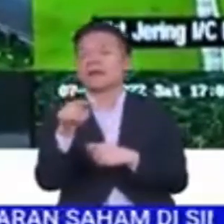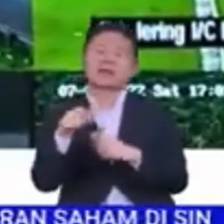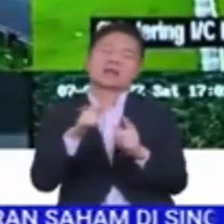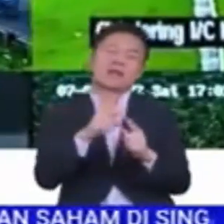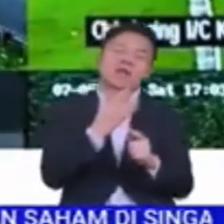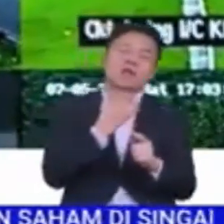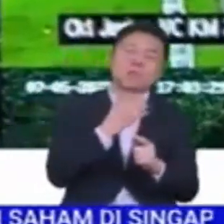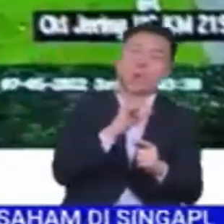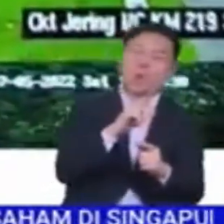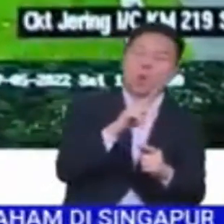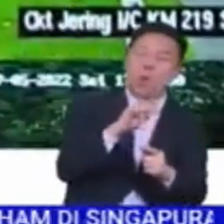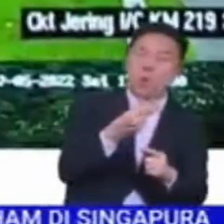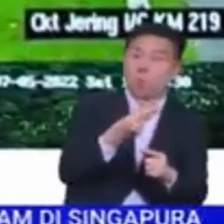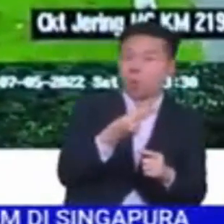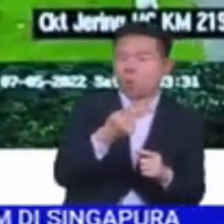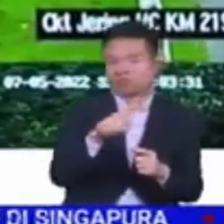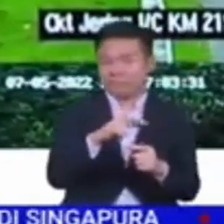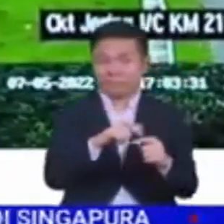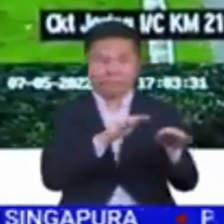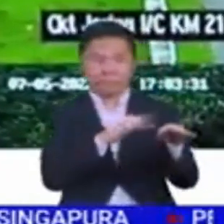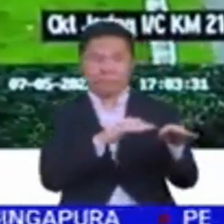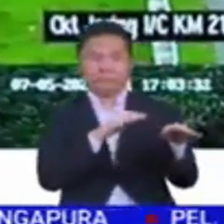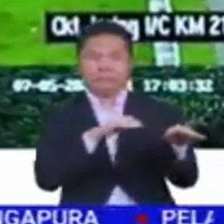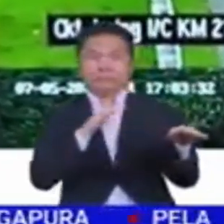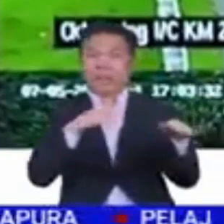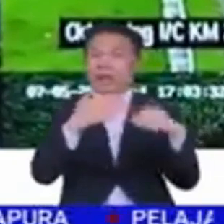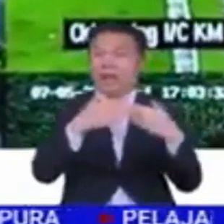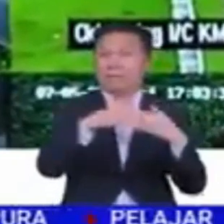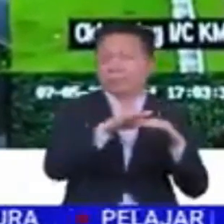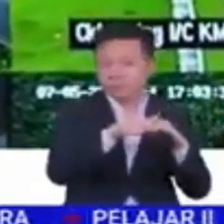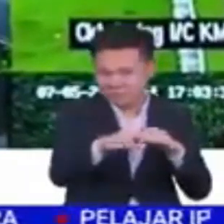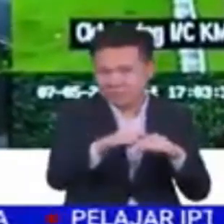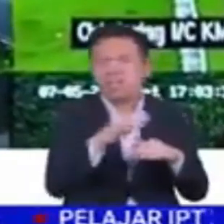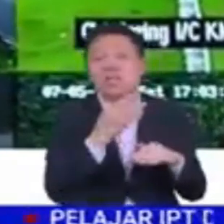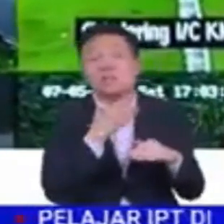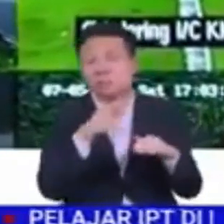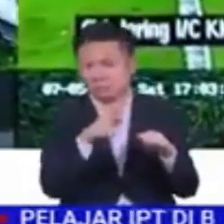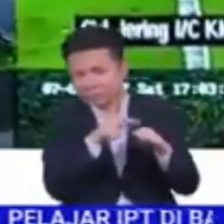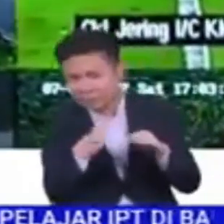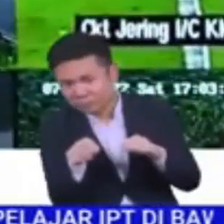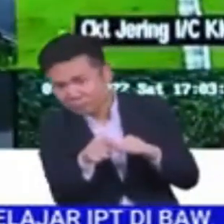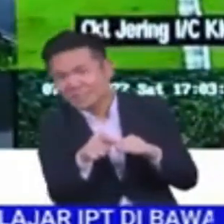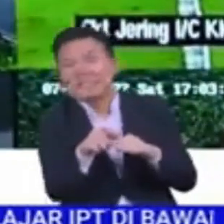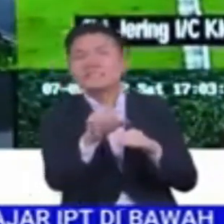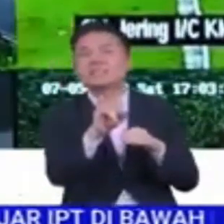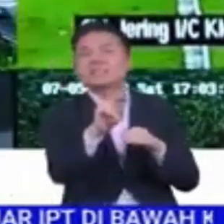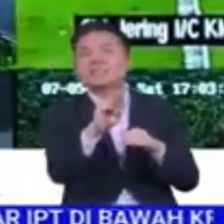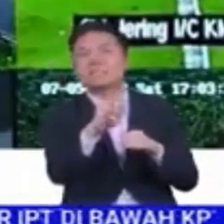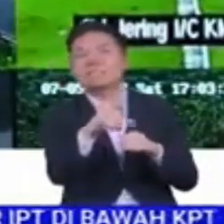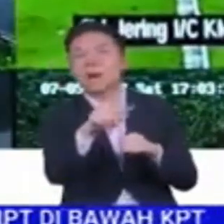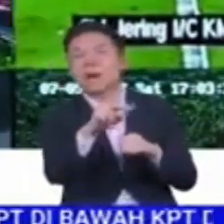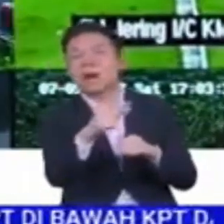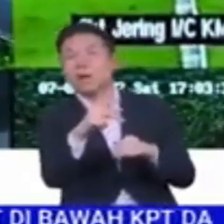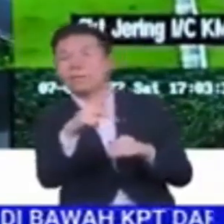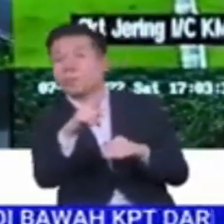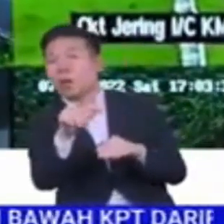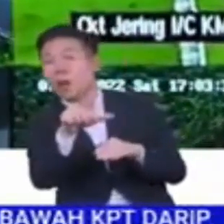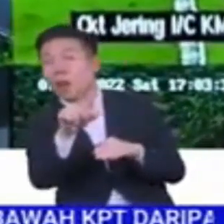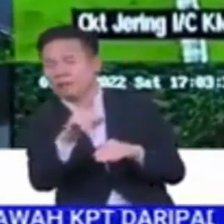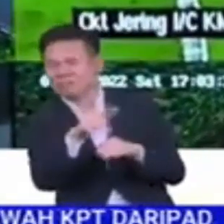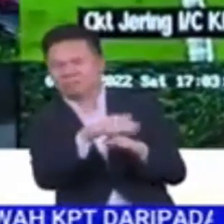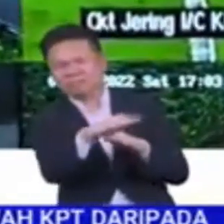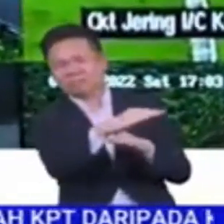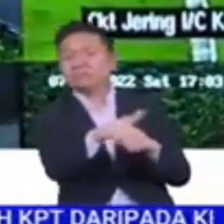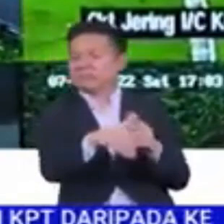Ipoh Selatan, perlahan 5 km selepas Ipoh Selatan menuju hentian sebelah Simpang Pulai arah selatan, dan lalu lintas